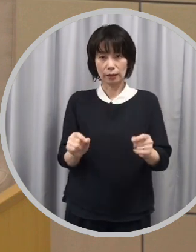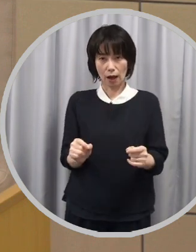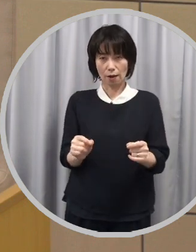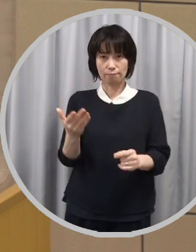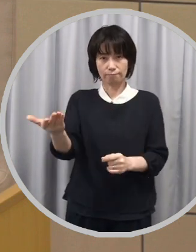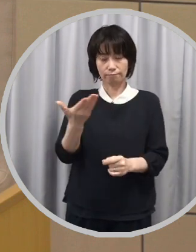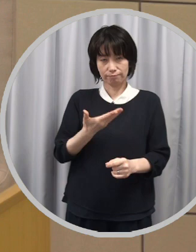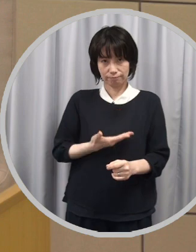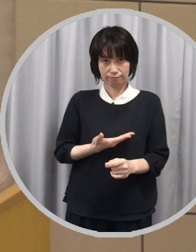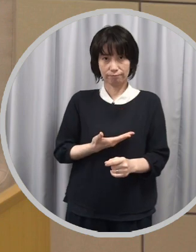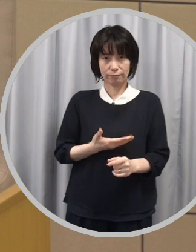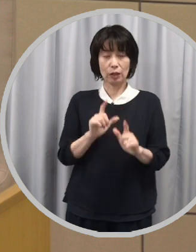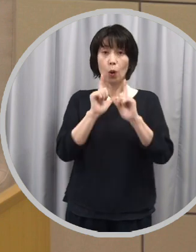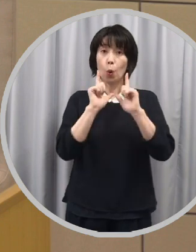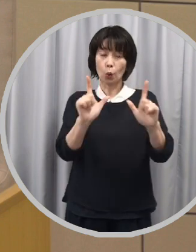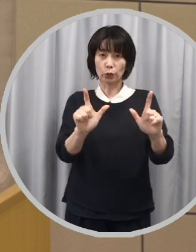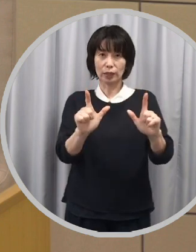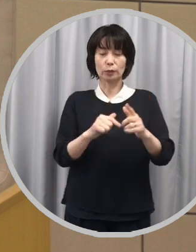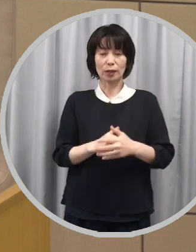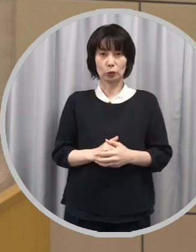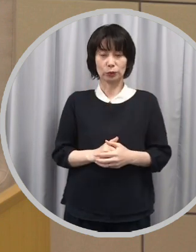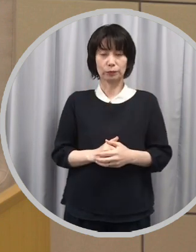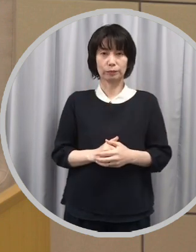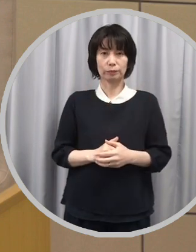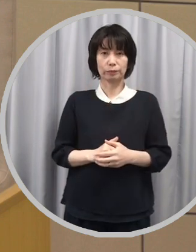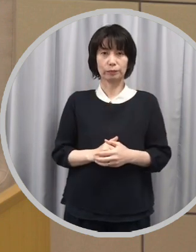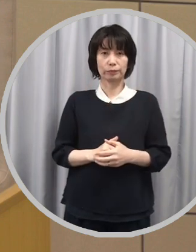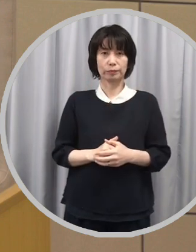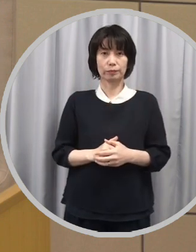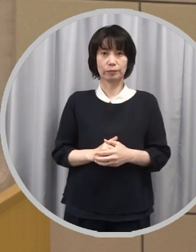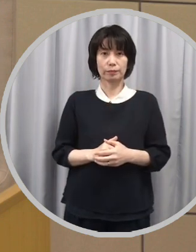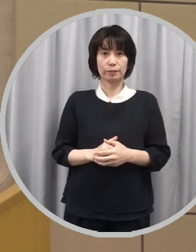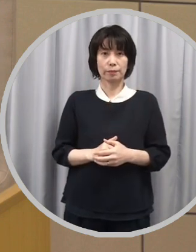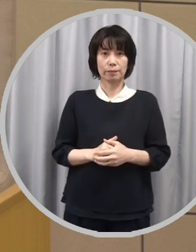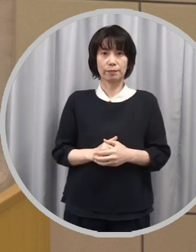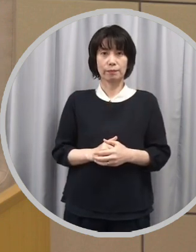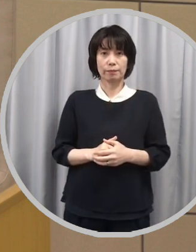に参りましたので報告をいたします。